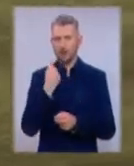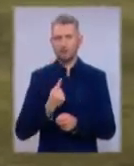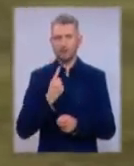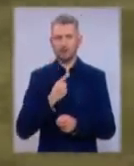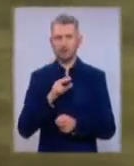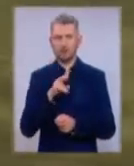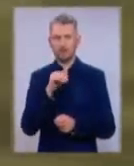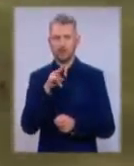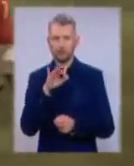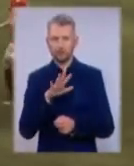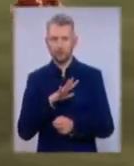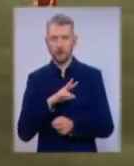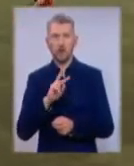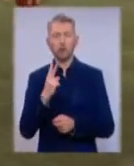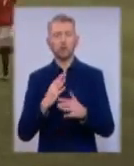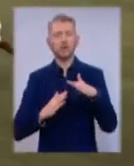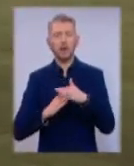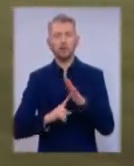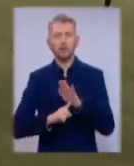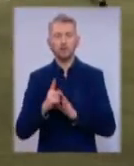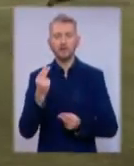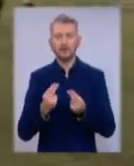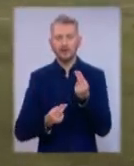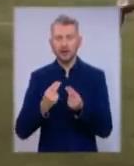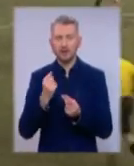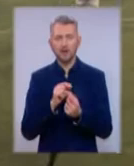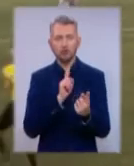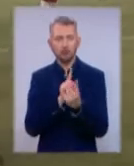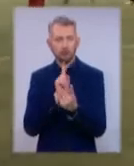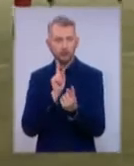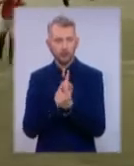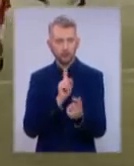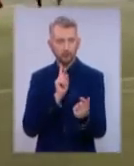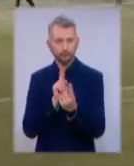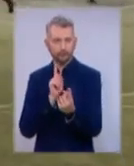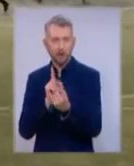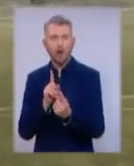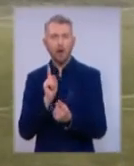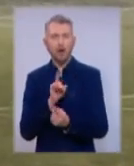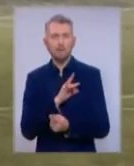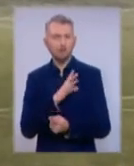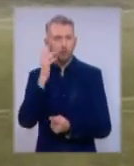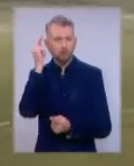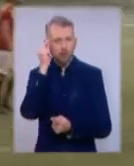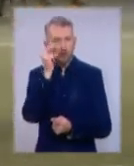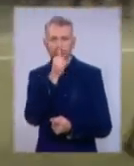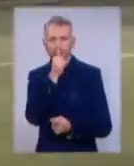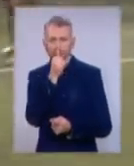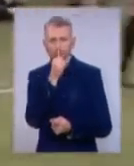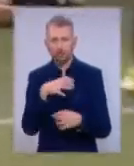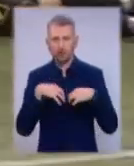Сергія Панфілова. Другий тайм розпочався з гри на зустрічних курсах, але біло-чорним ніяк не вдавалося